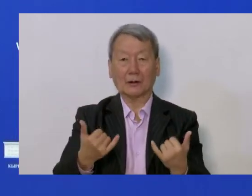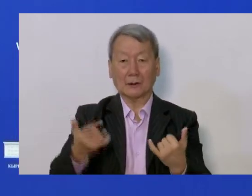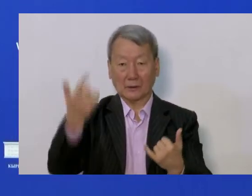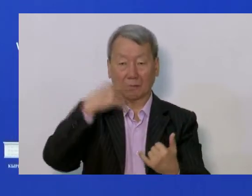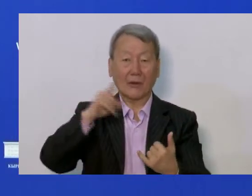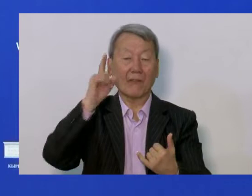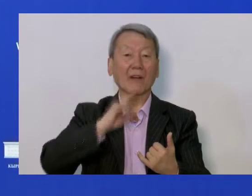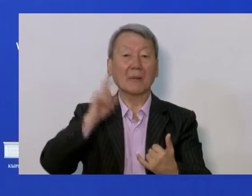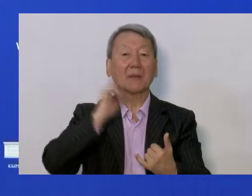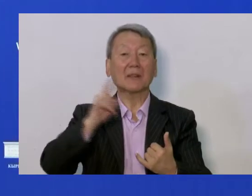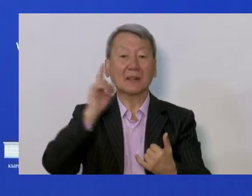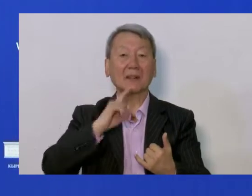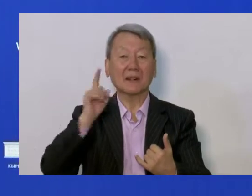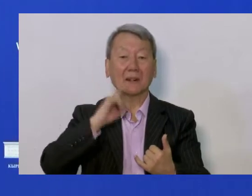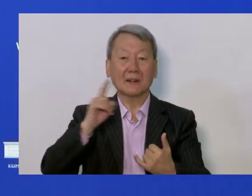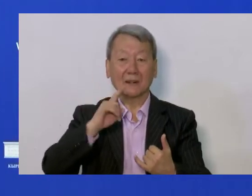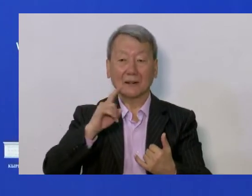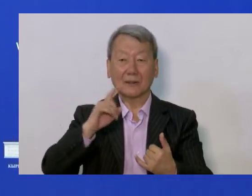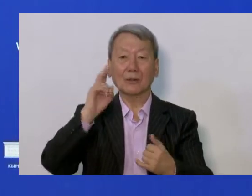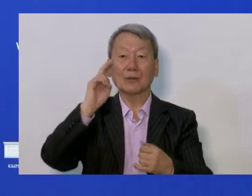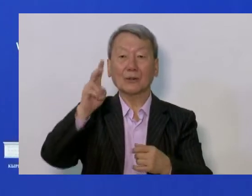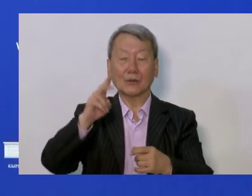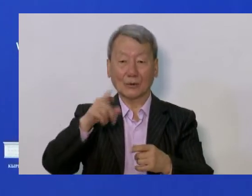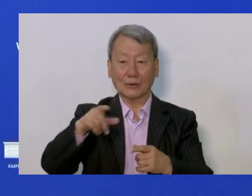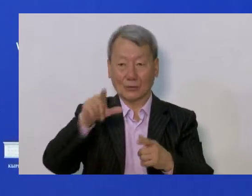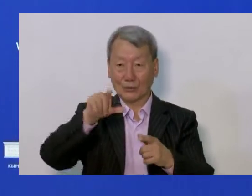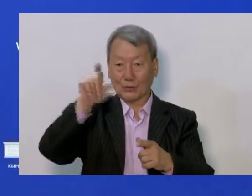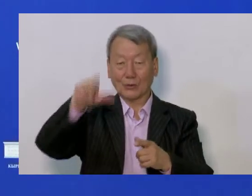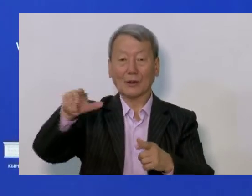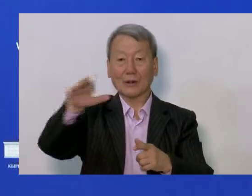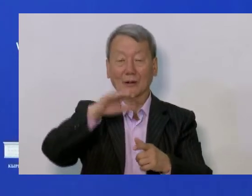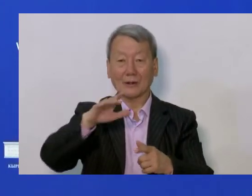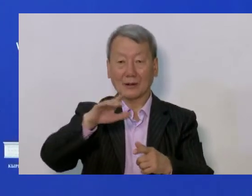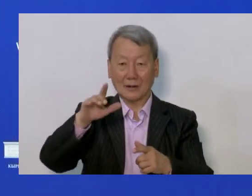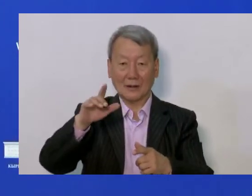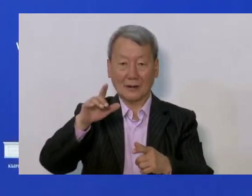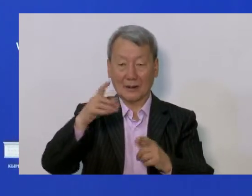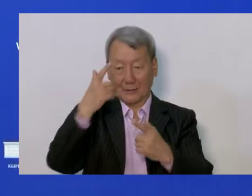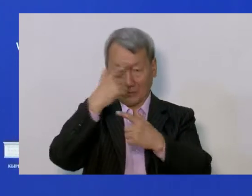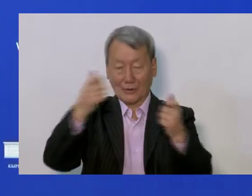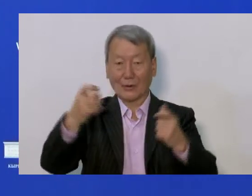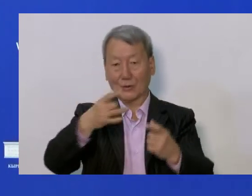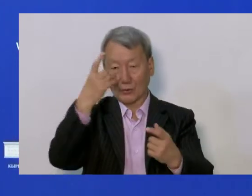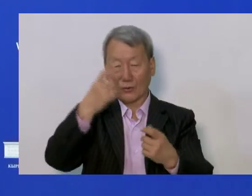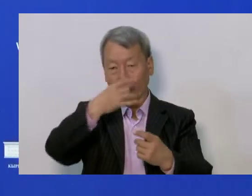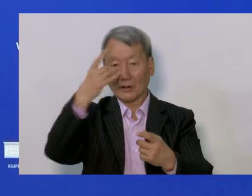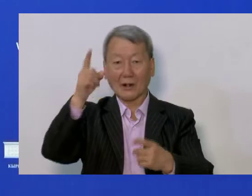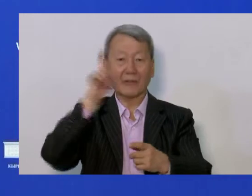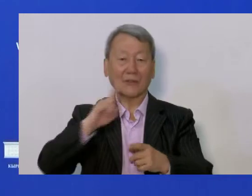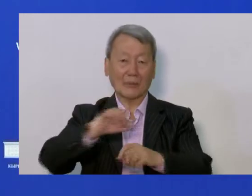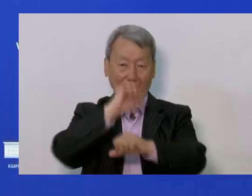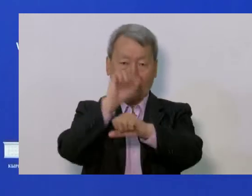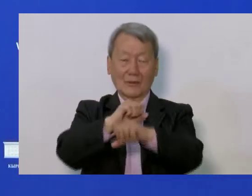азыр убактылуу баягы чектөөнү алынбай турганын дагы бир айта кетерин.